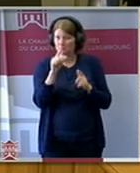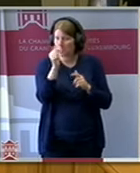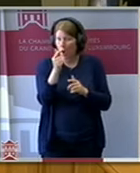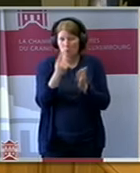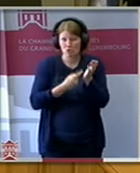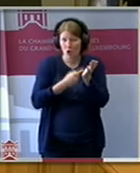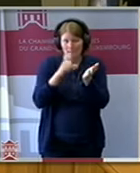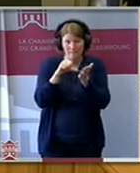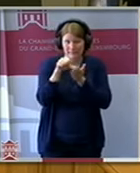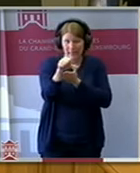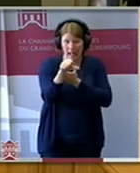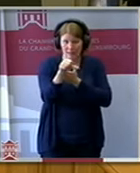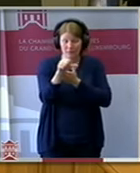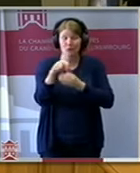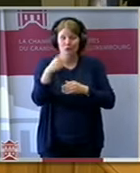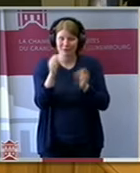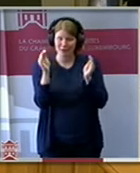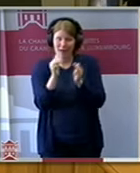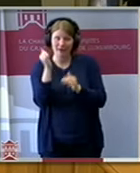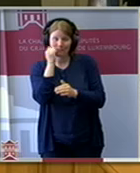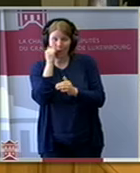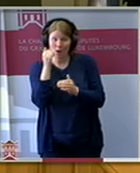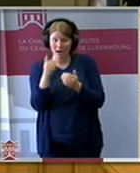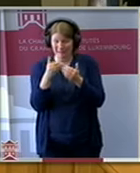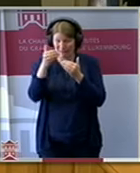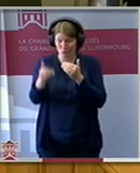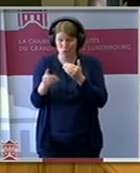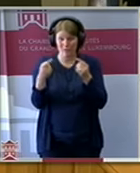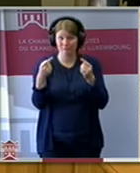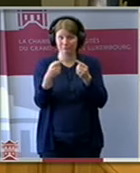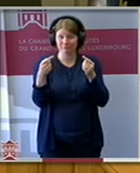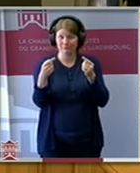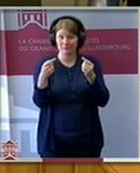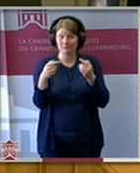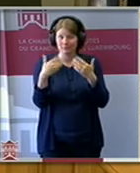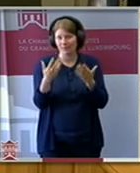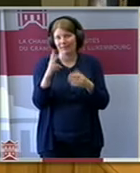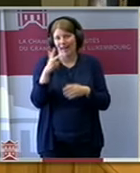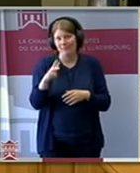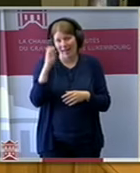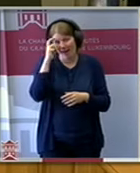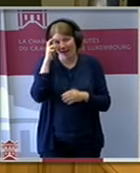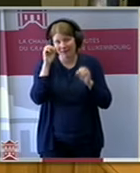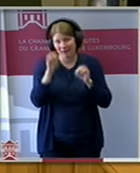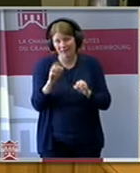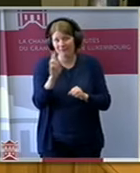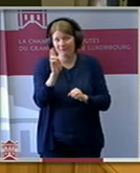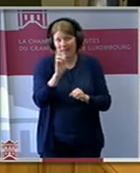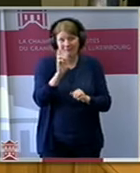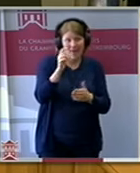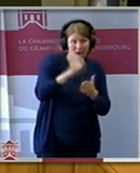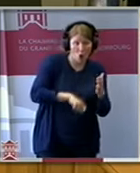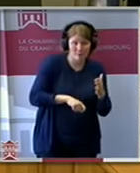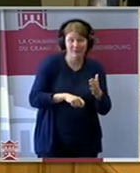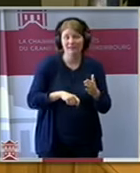bezieht, auf die einen Seite, ein Kleinbauern auf die andere Seite. Dreimal, der wir roden, wen aufkäft, auf wem sein Produkt am